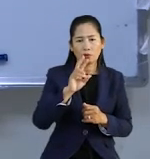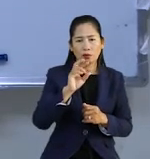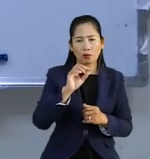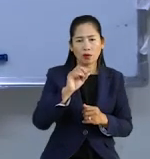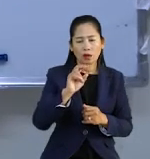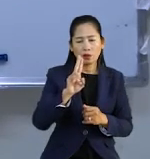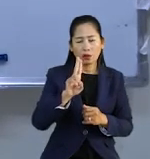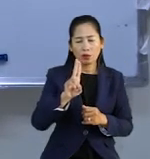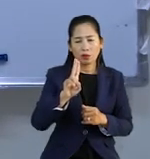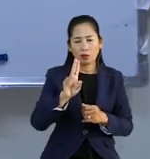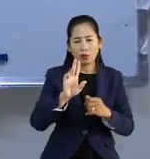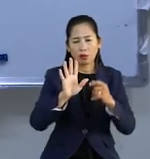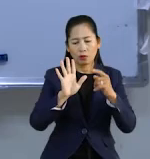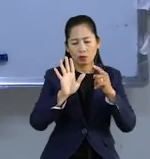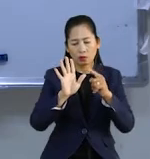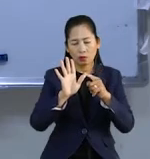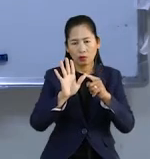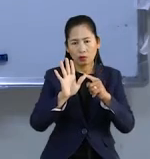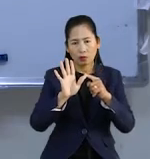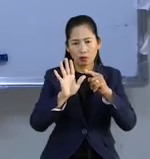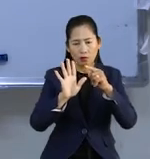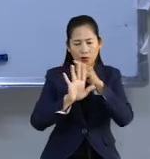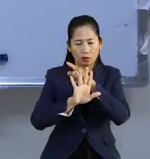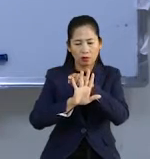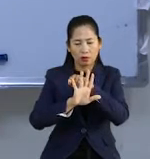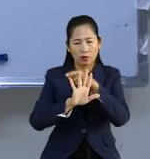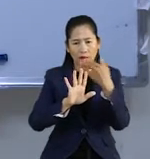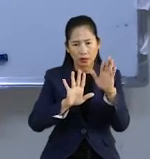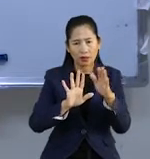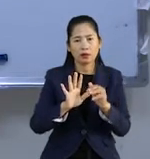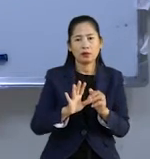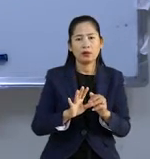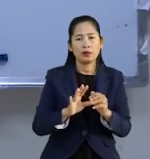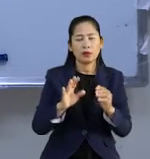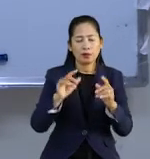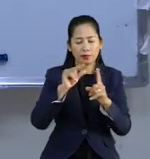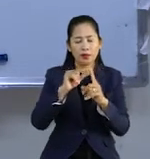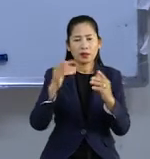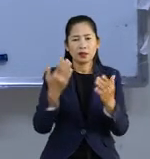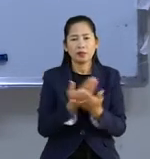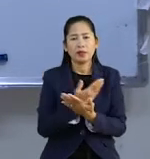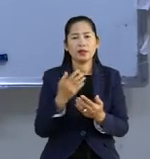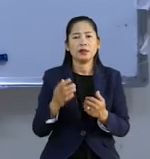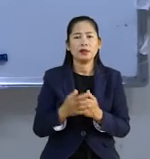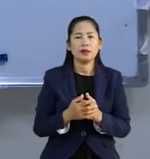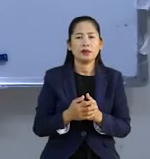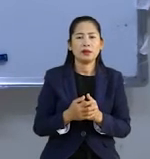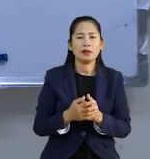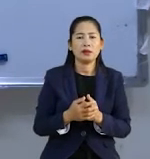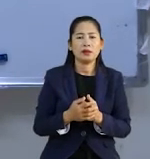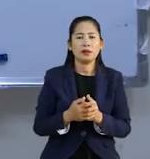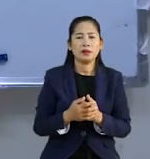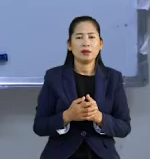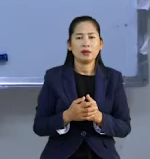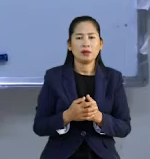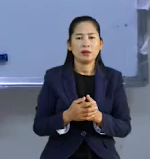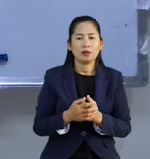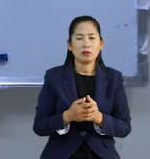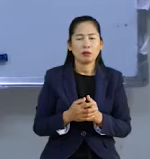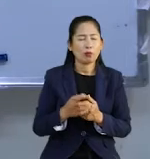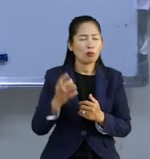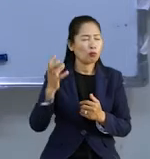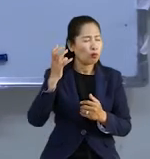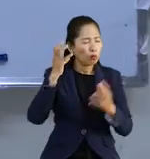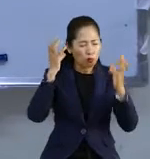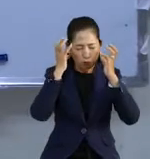ปียหน้อมีเปียตมปัวไว้หายเด็กใช่ลูกครูมันยอเต้ลูกครูสมัยเปียทำไมบาดจังคือเปียตัวบ